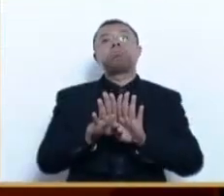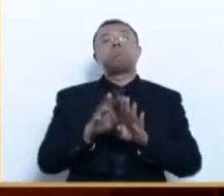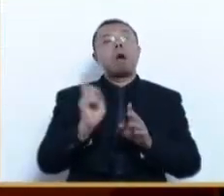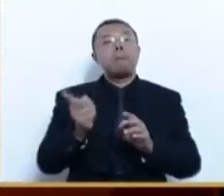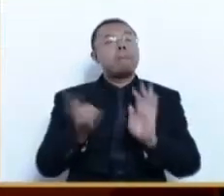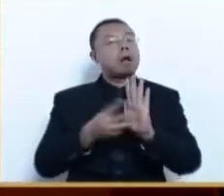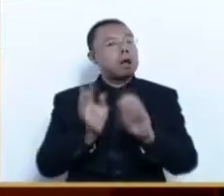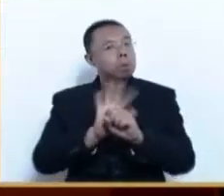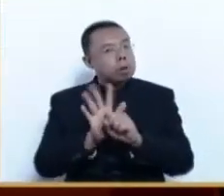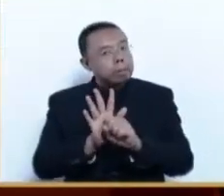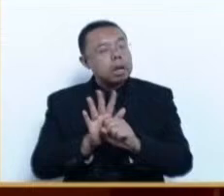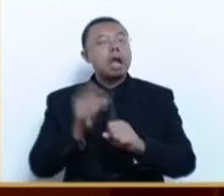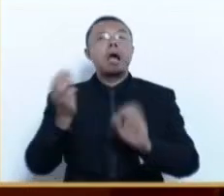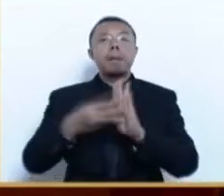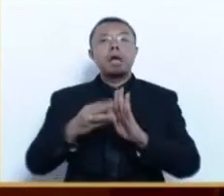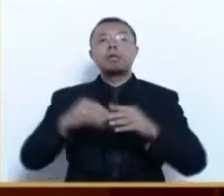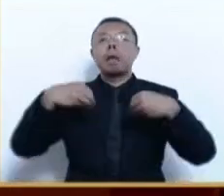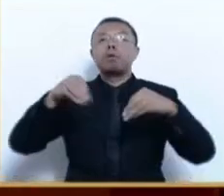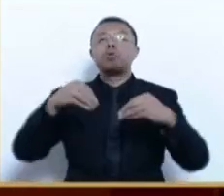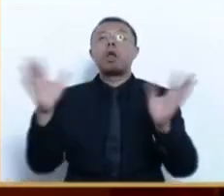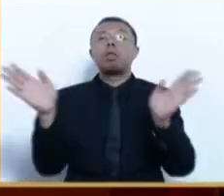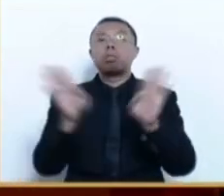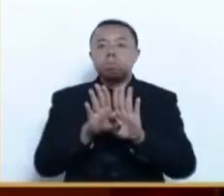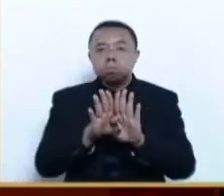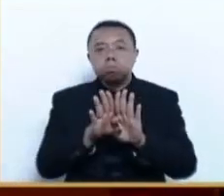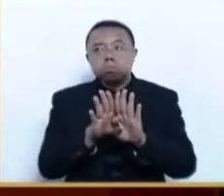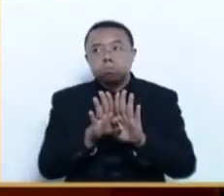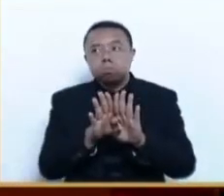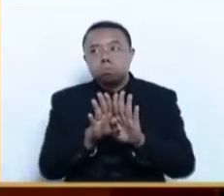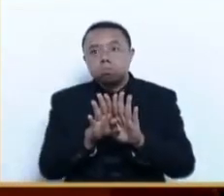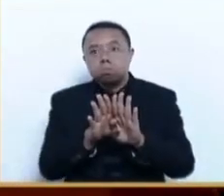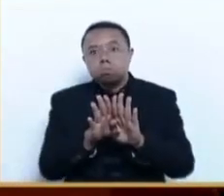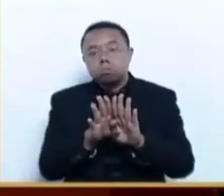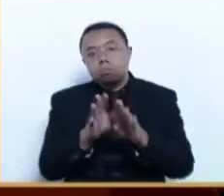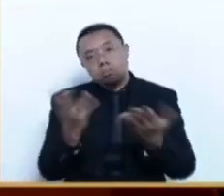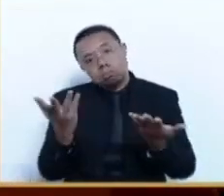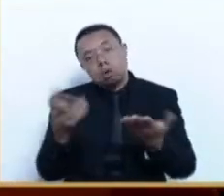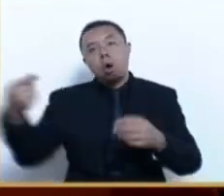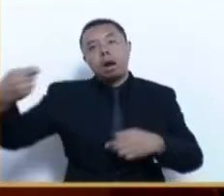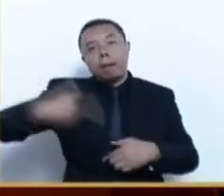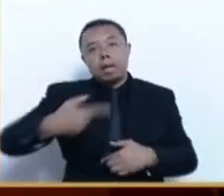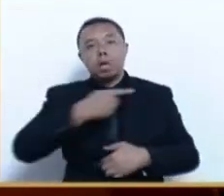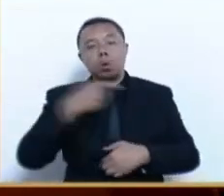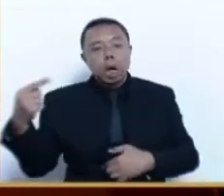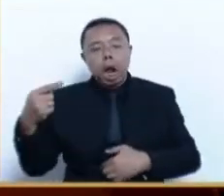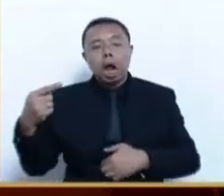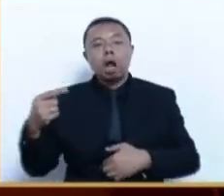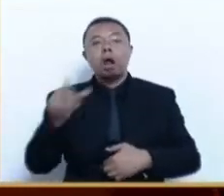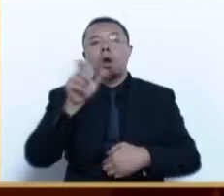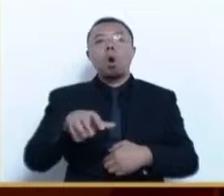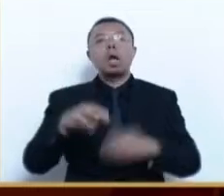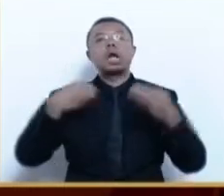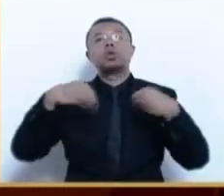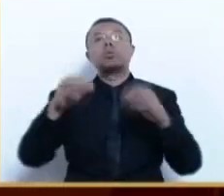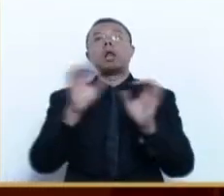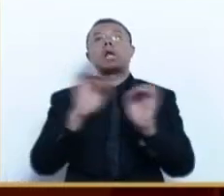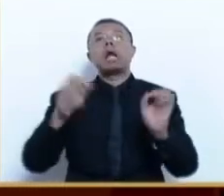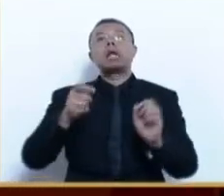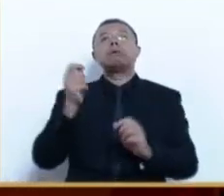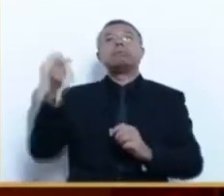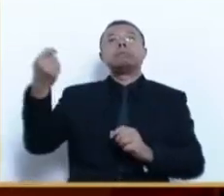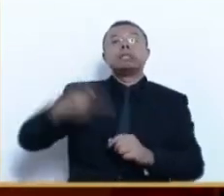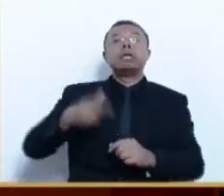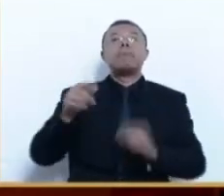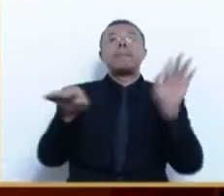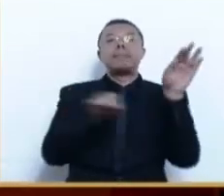pandemi kemudian karena produsennya tutup Lah akhirnya daya beli Kurang dan akhirnya pedagang pun tidak ada lagi yang beli makanya